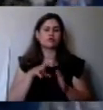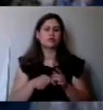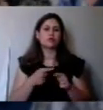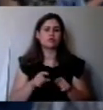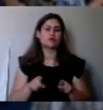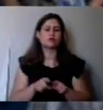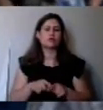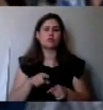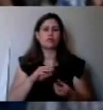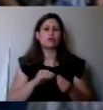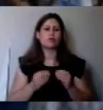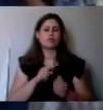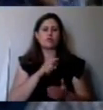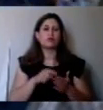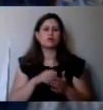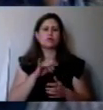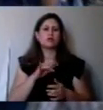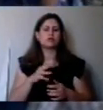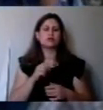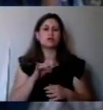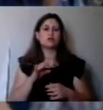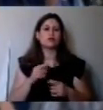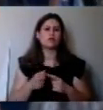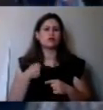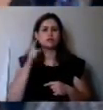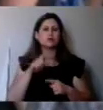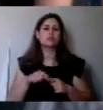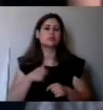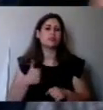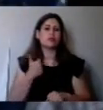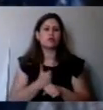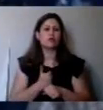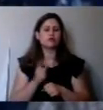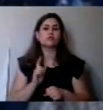отих проблемних питань селища Садове. І знаєте, що саме головне,